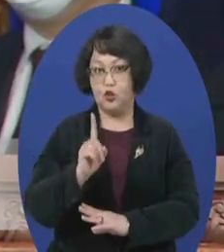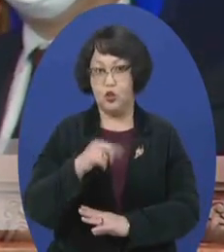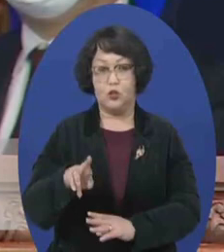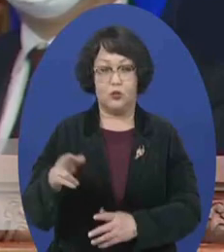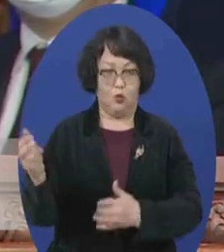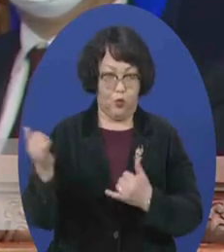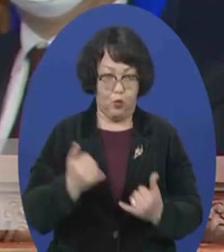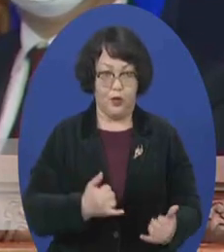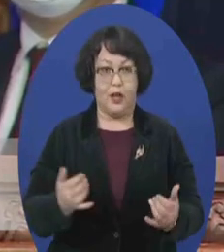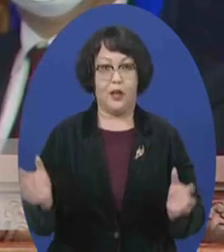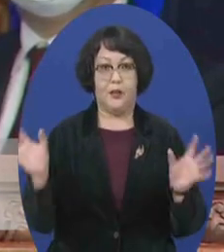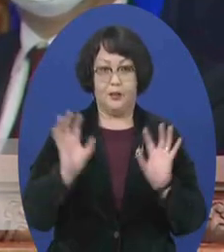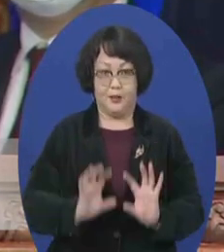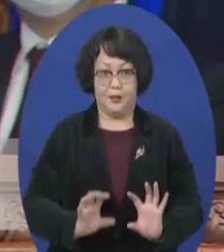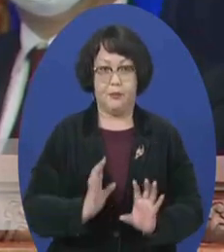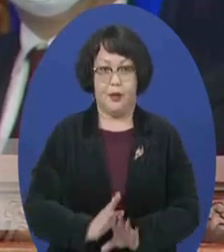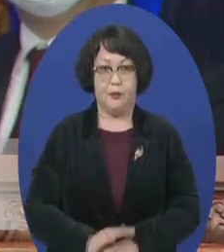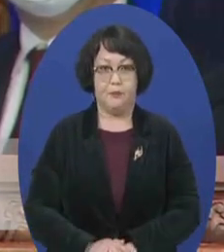урилгаар оролцож байна.